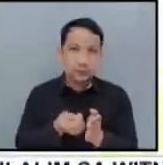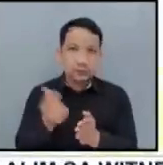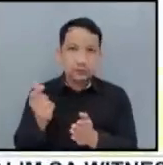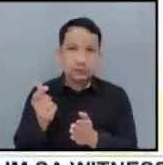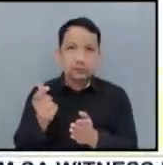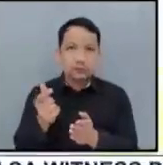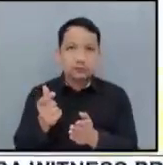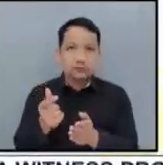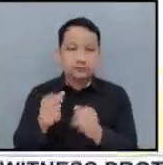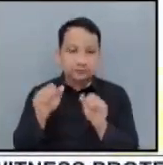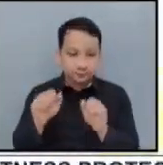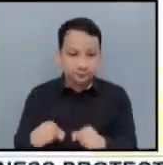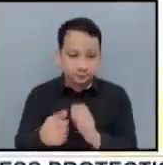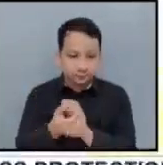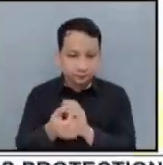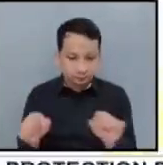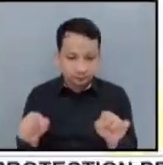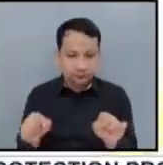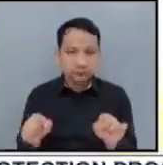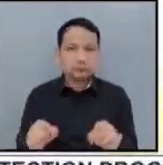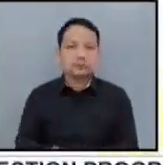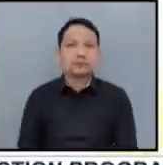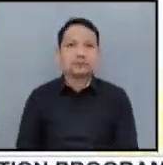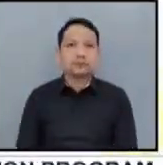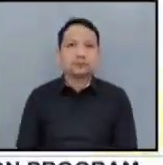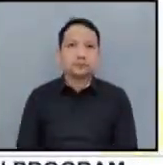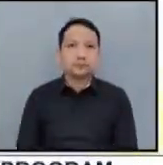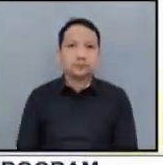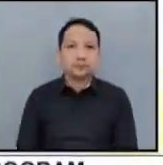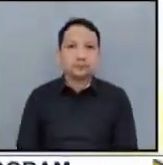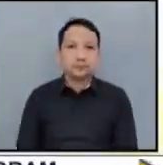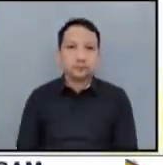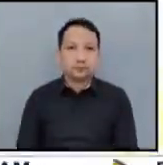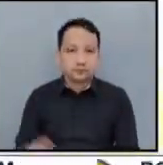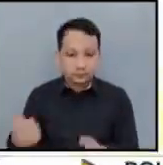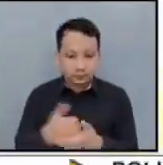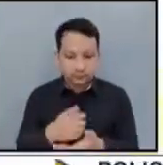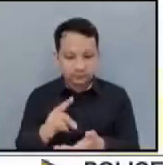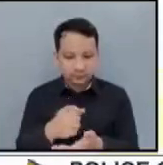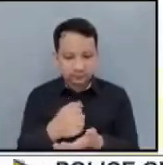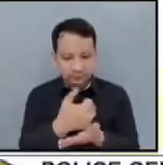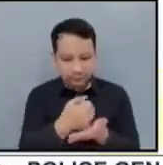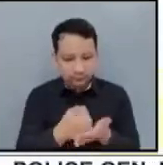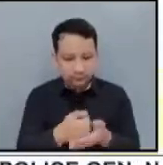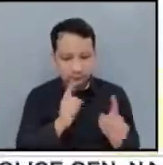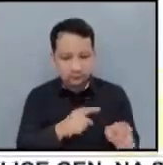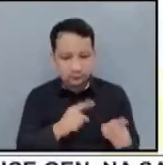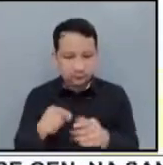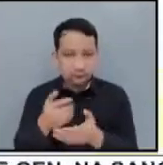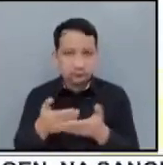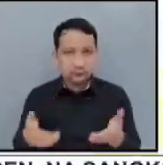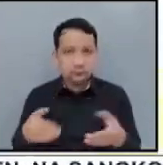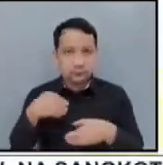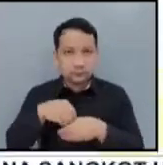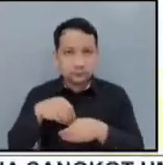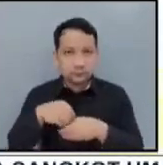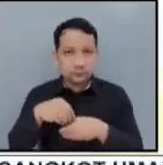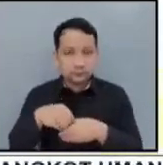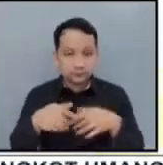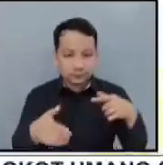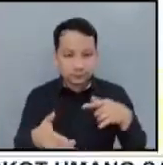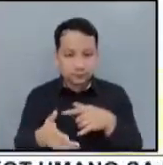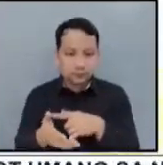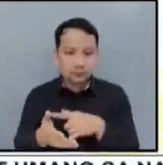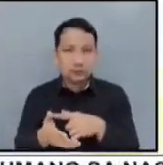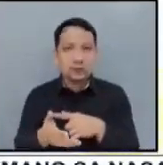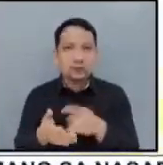and safe, then retrieval of the flight data recorders and all other equipments inside the aircraft to complete the